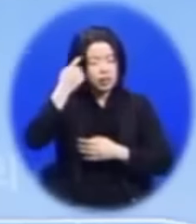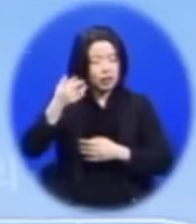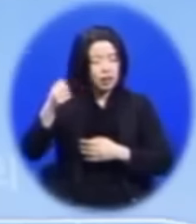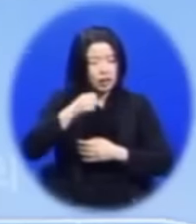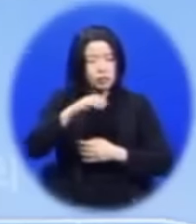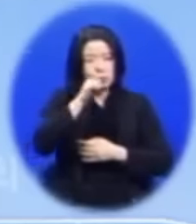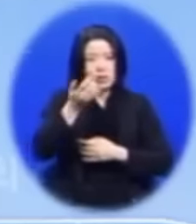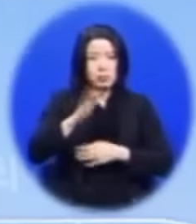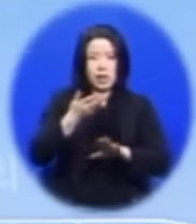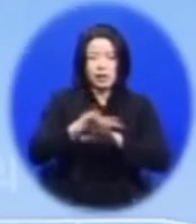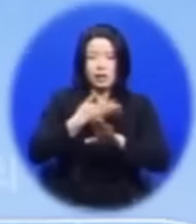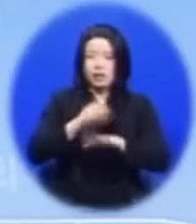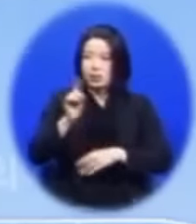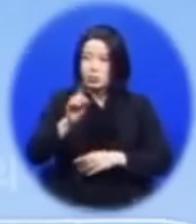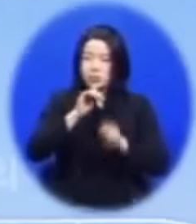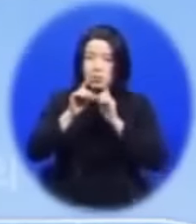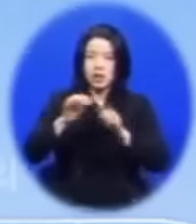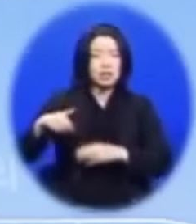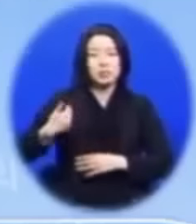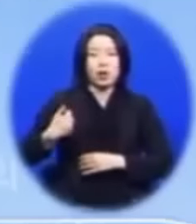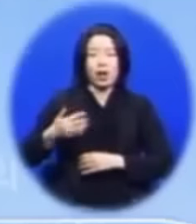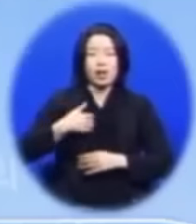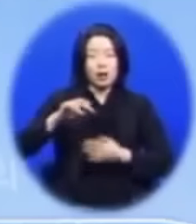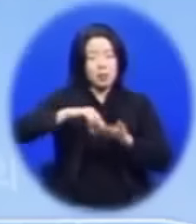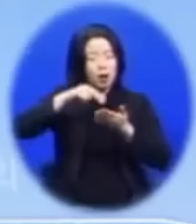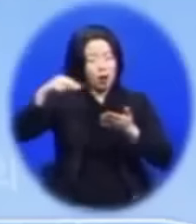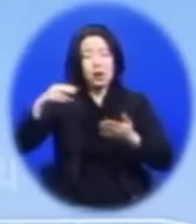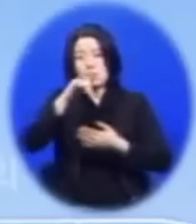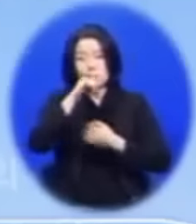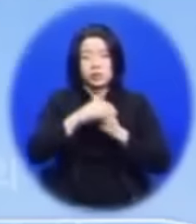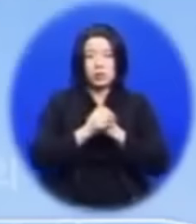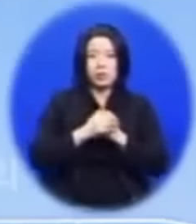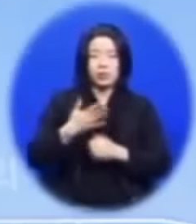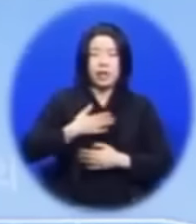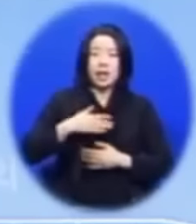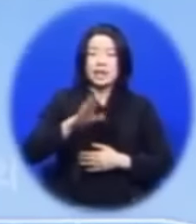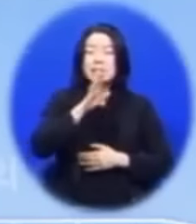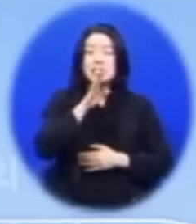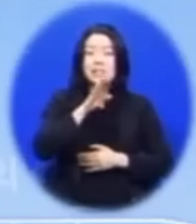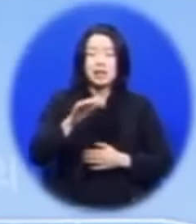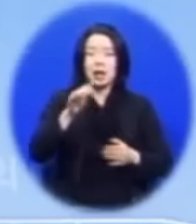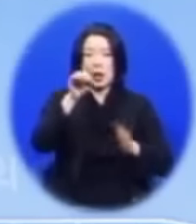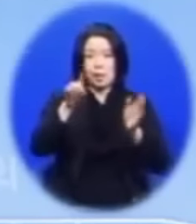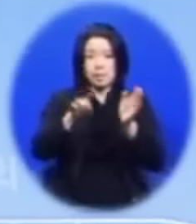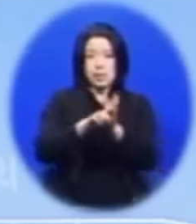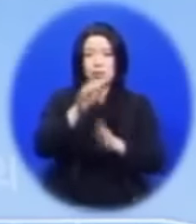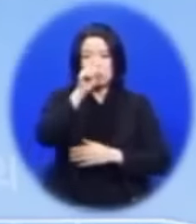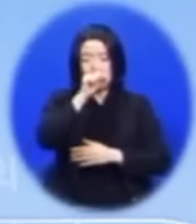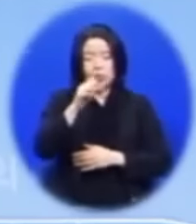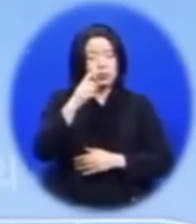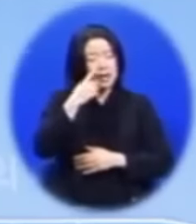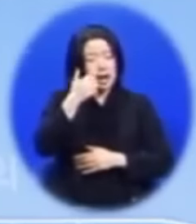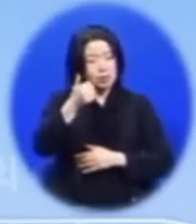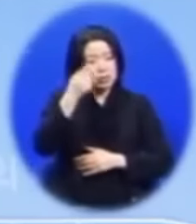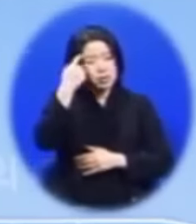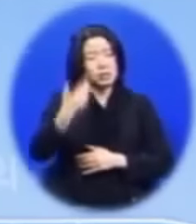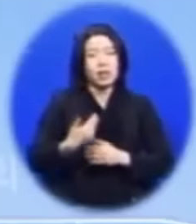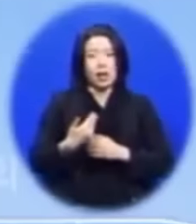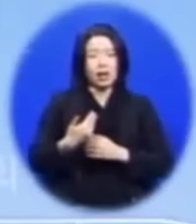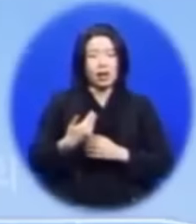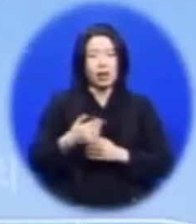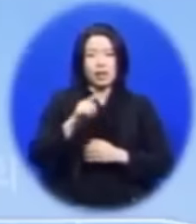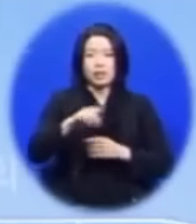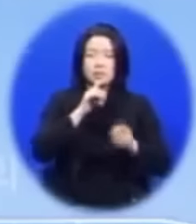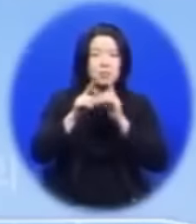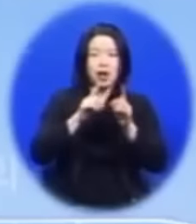말을 해야 될지도 모르겠고 영 자기가 헤매고 있는 거예요 내가 진짜 믿음 좋은 아버지였다 이게 말할